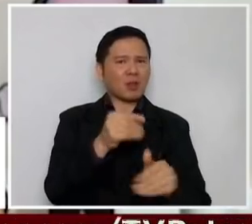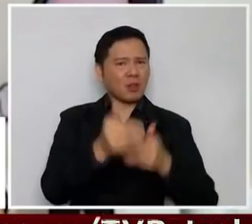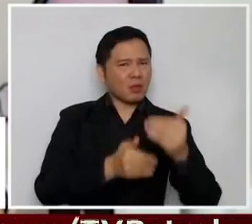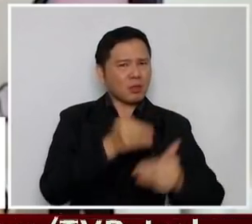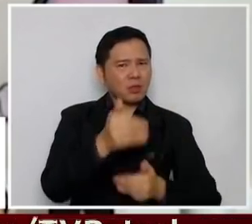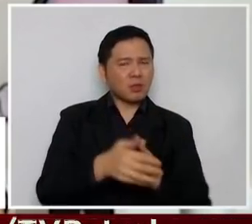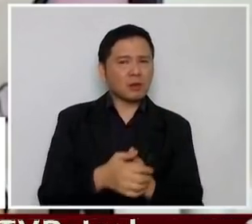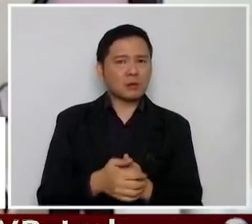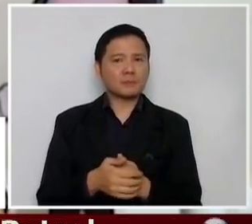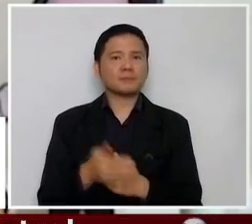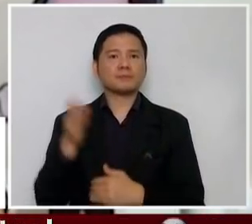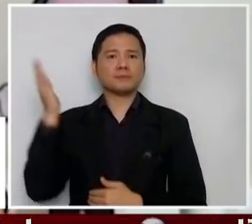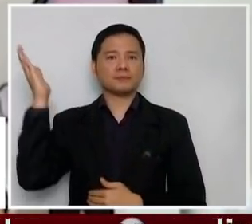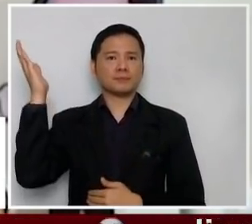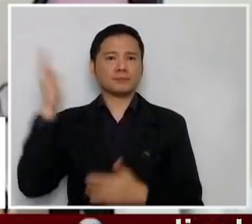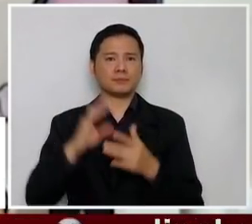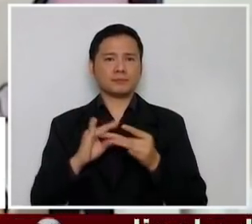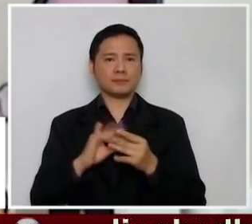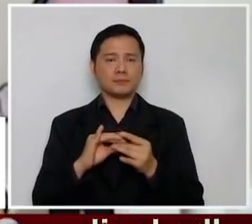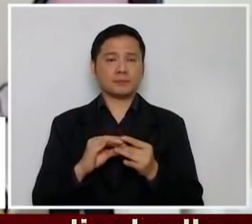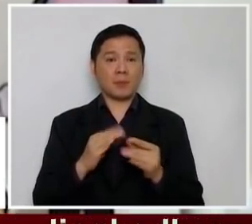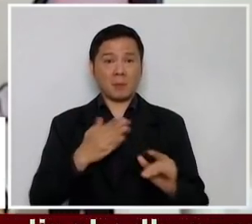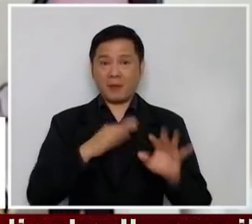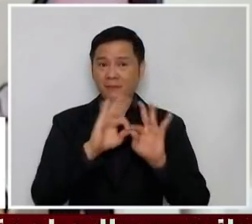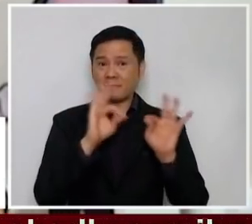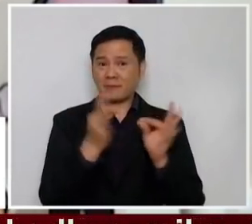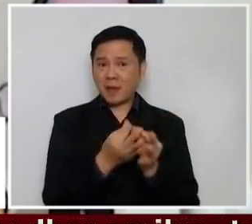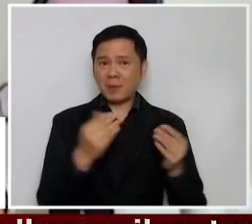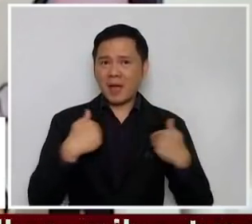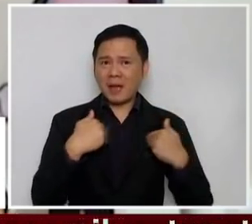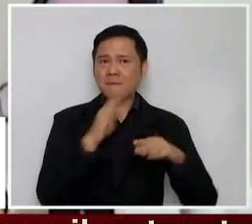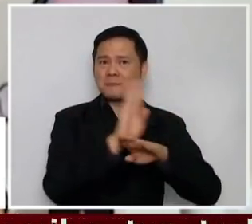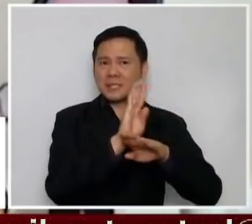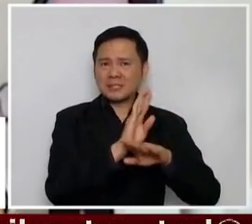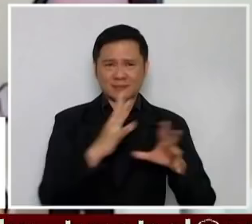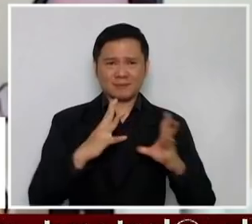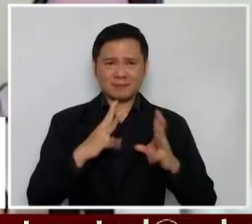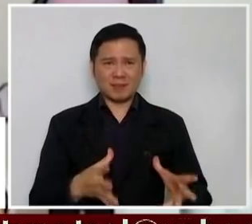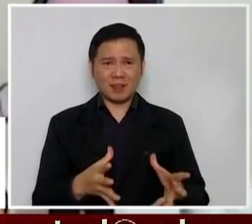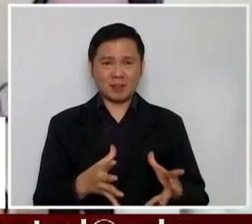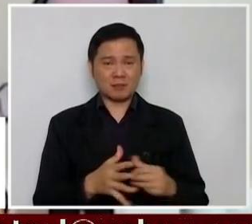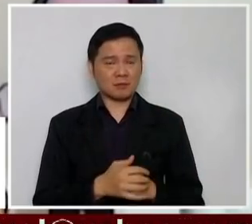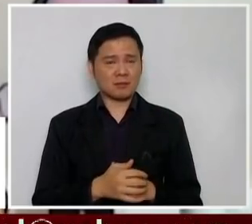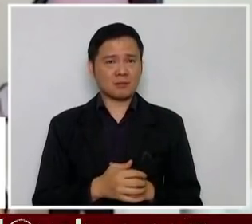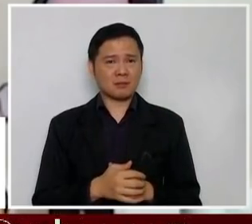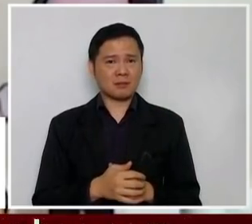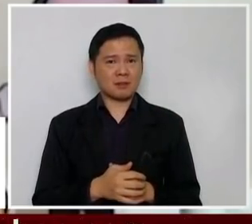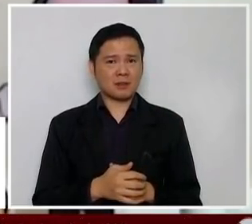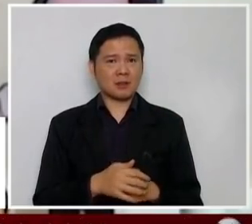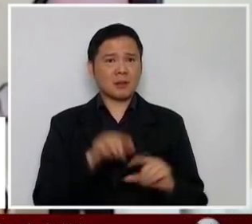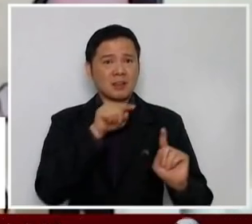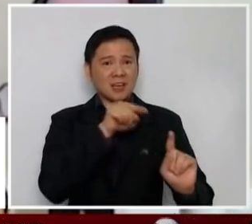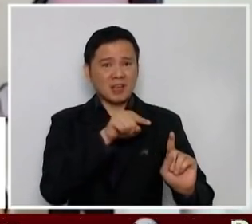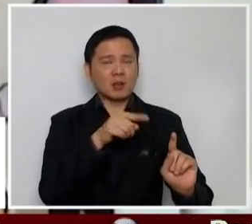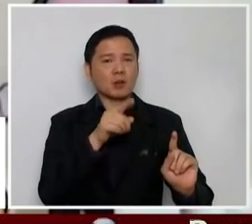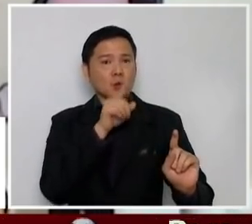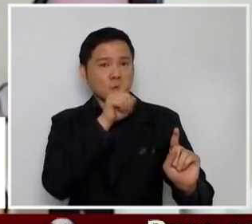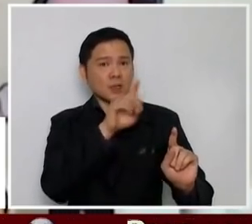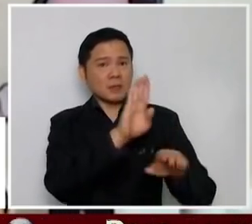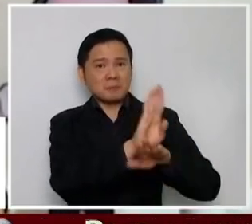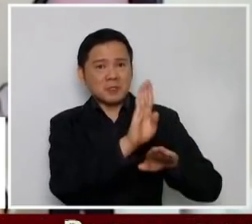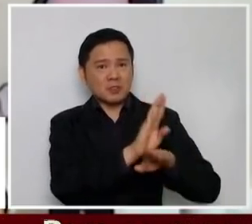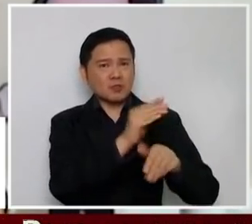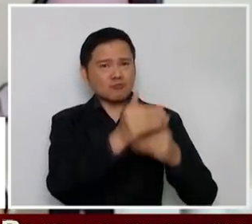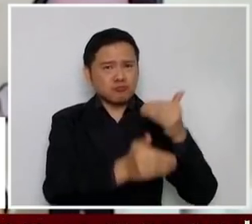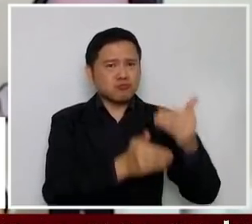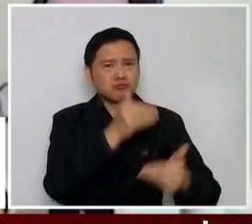ng pamilya ko. Bagamat hindi ko naman mapigilan ang isang marangal at lehitimong negosyo